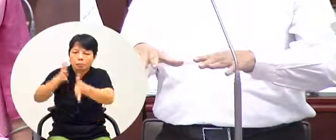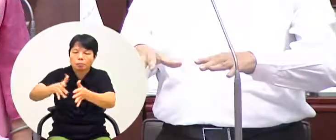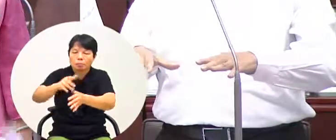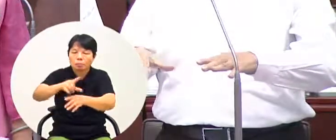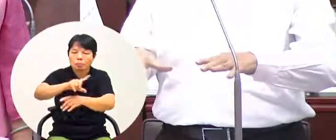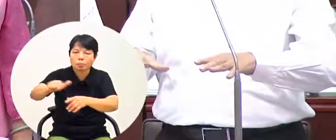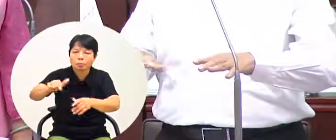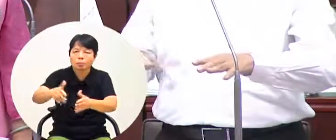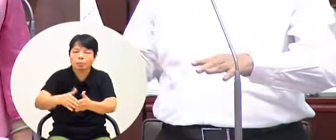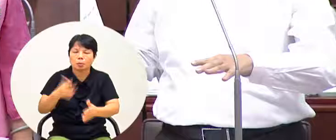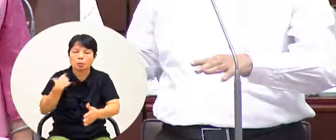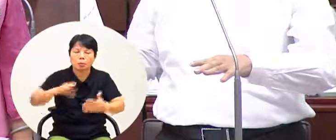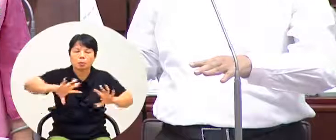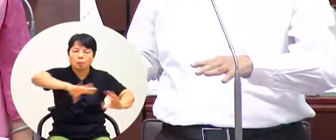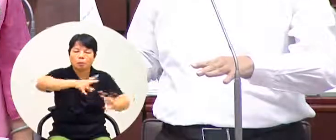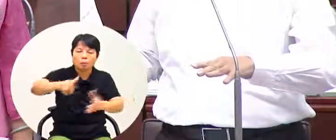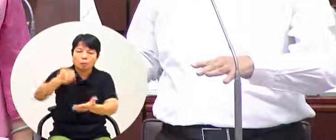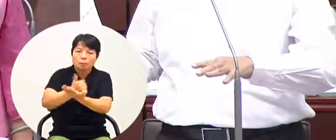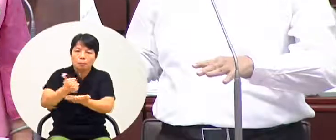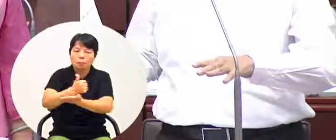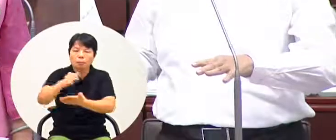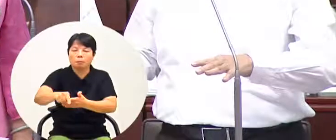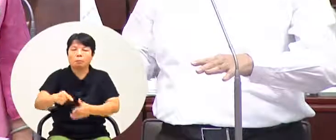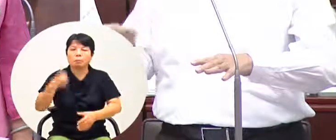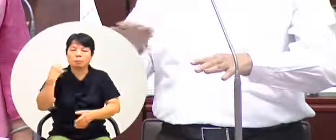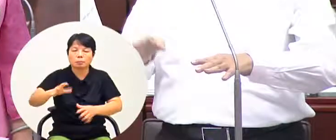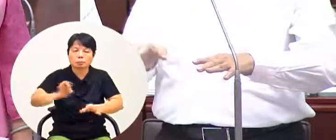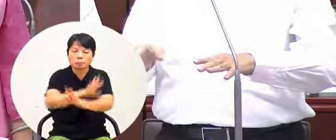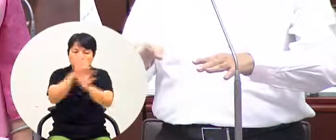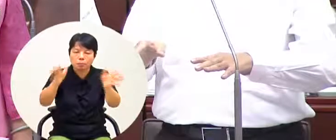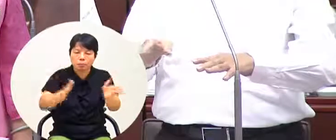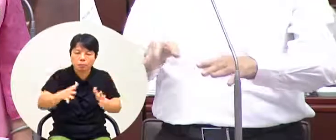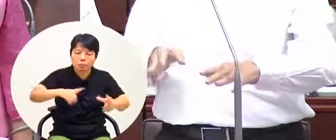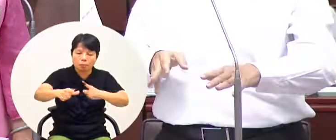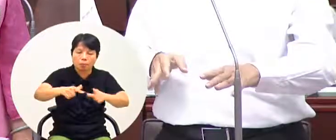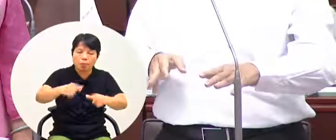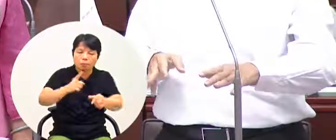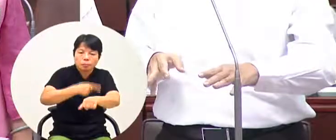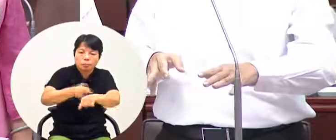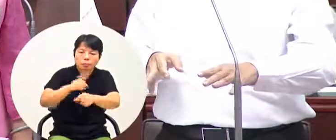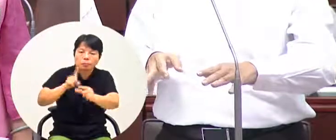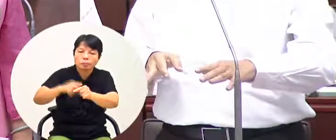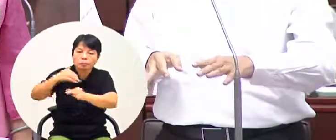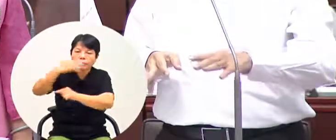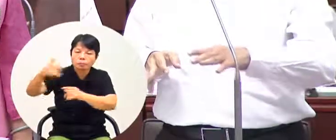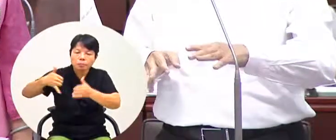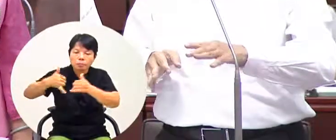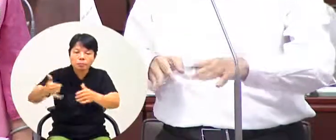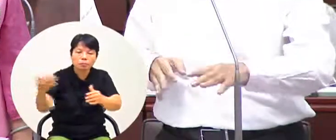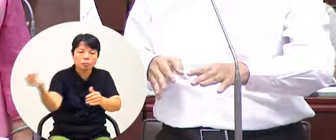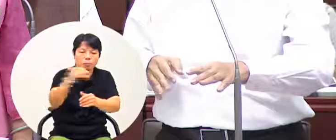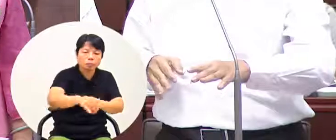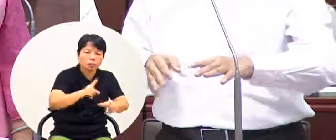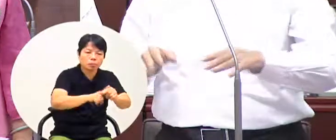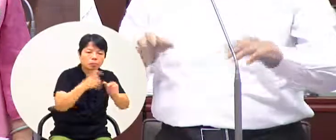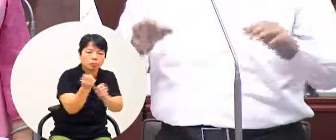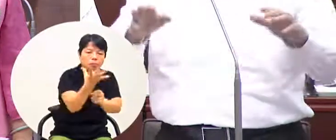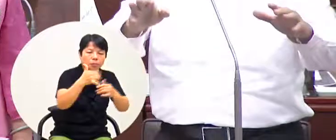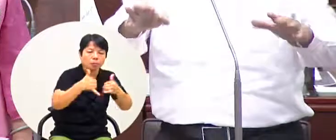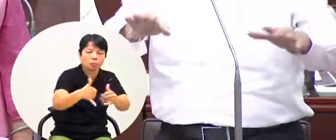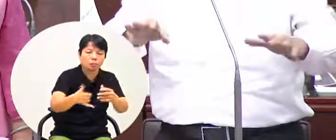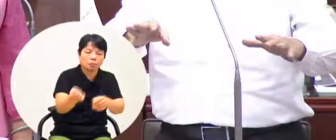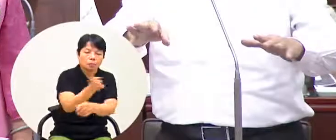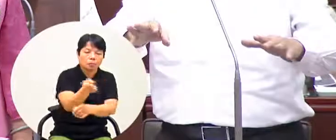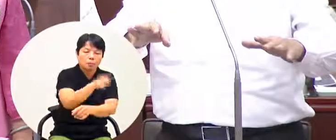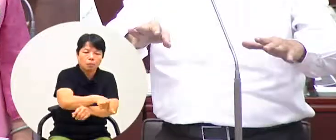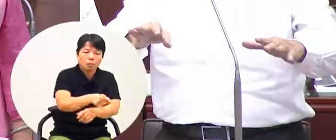实，在我们的新光沿道，从我们的中山路到我们的中华路，再到我们的成功路。在过去